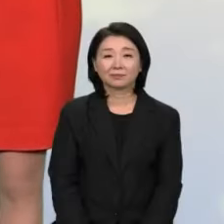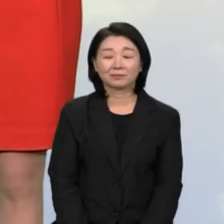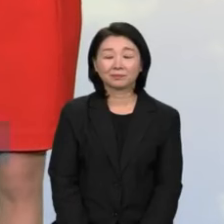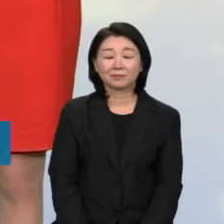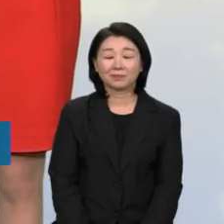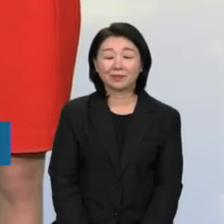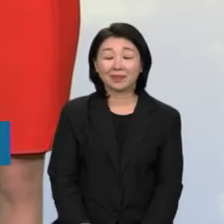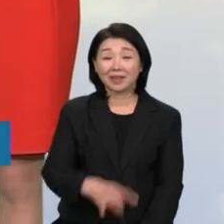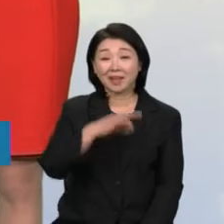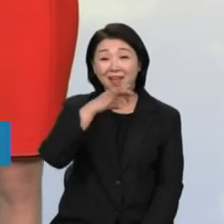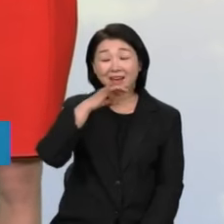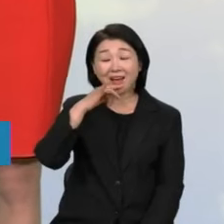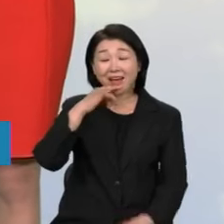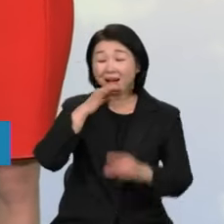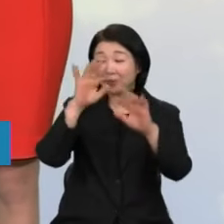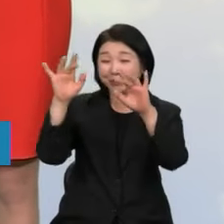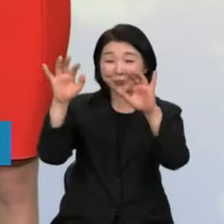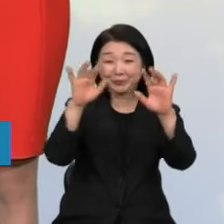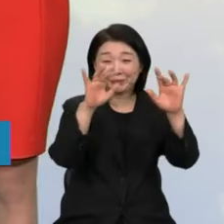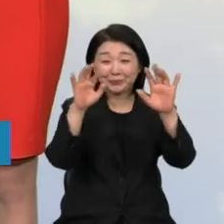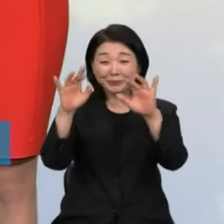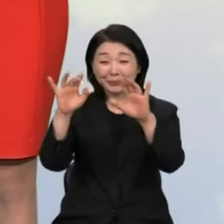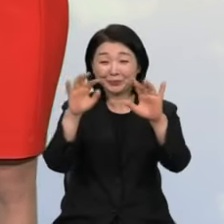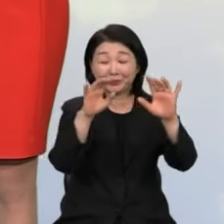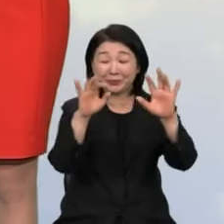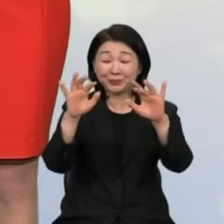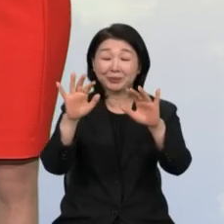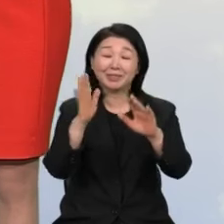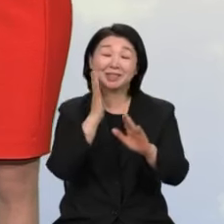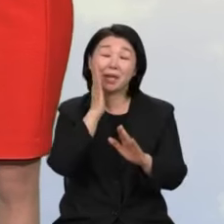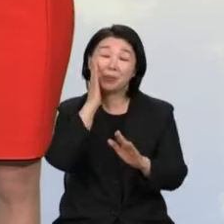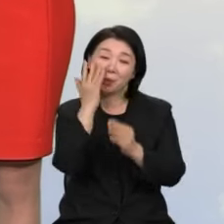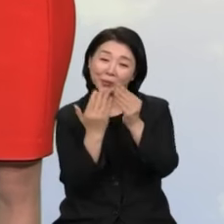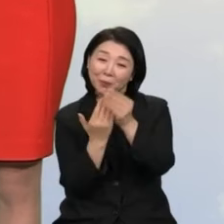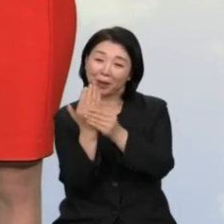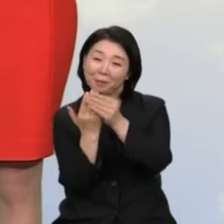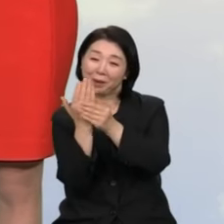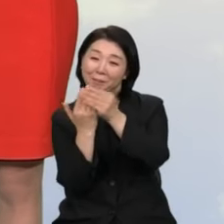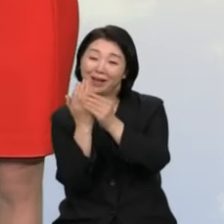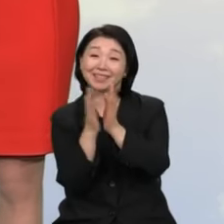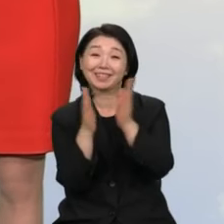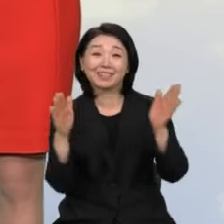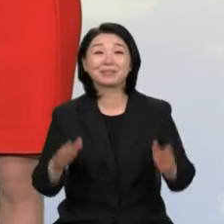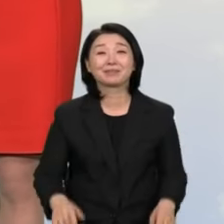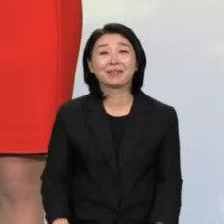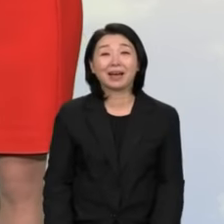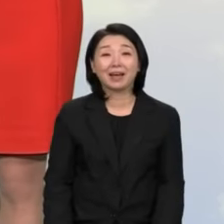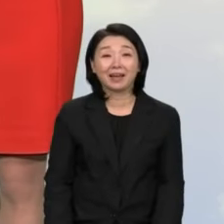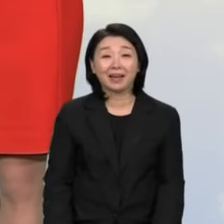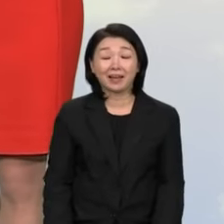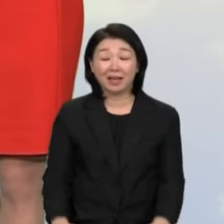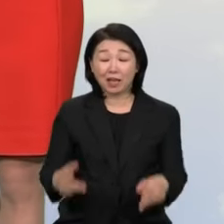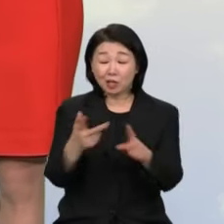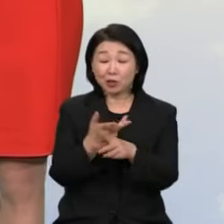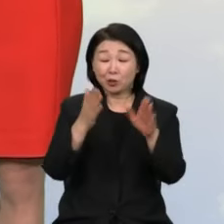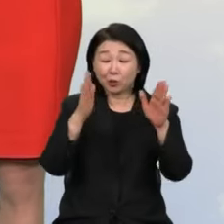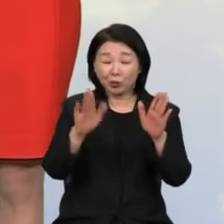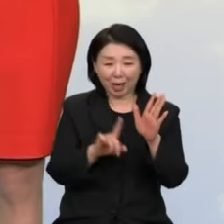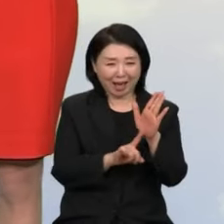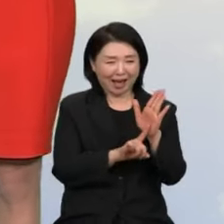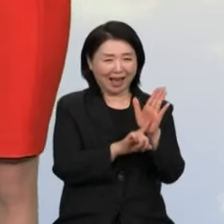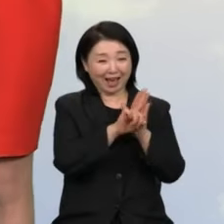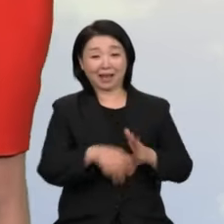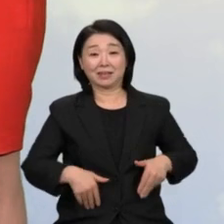온통 연분홍색 꽃잎으로 가득했던 벚나무에도 이제 녹색잎이 드러나기 시작했습니다. 남은 한 주 동안은 기온이 빠르게